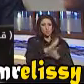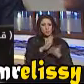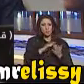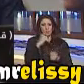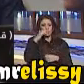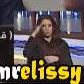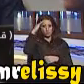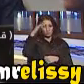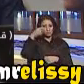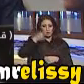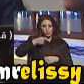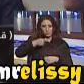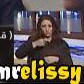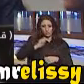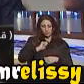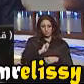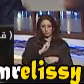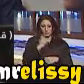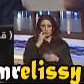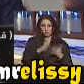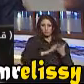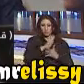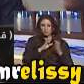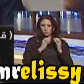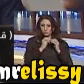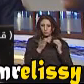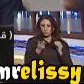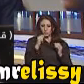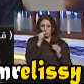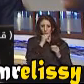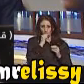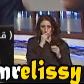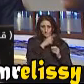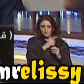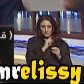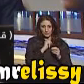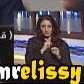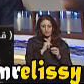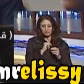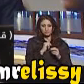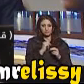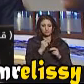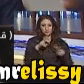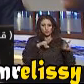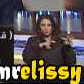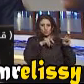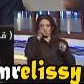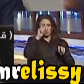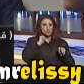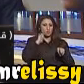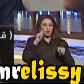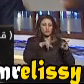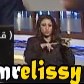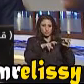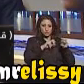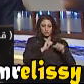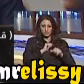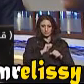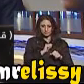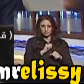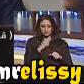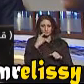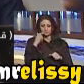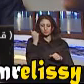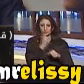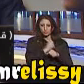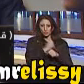السلام عليكم يا فندم. عليكم السلام يا ستي، اتفضلي. أنا جيلان عبد الوهاب حسن من مركز أبو حماد شرقية. أيوة اتفضلي. أنا متعاقدة في إدارة